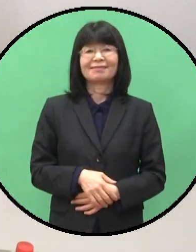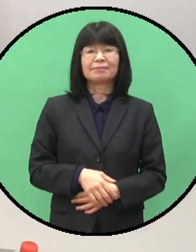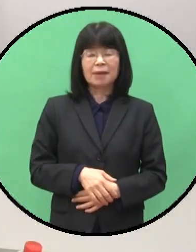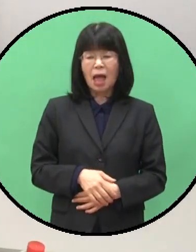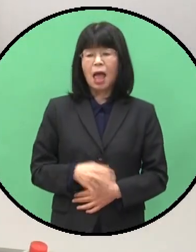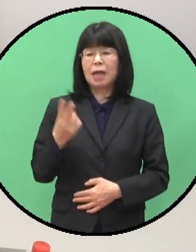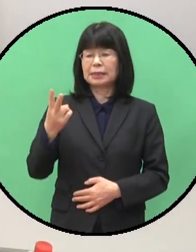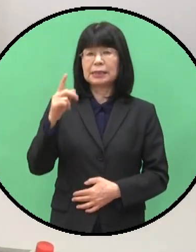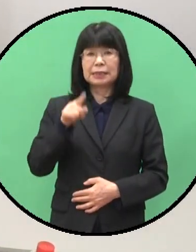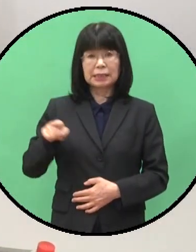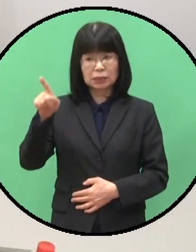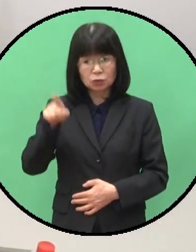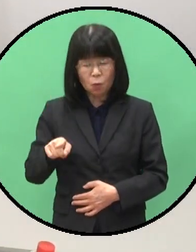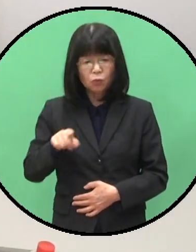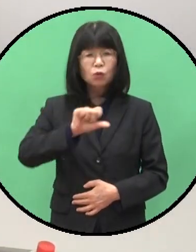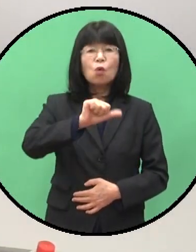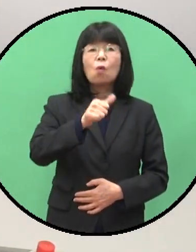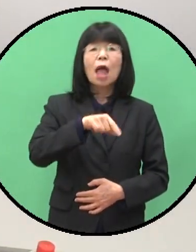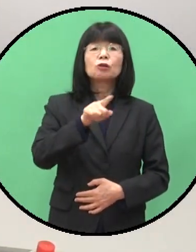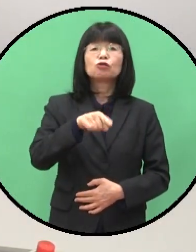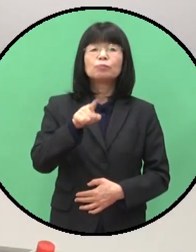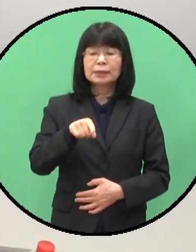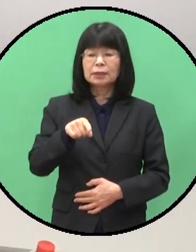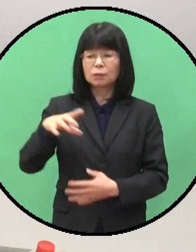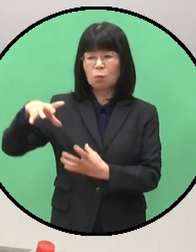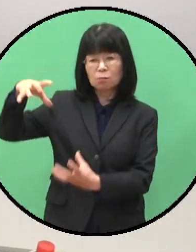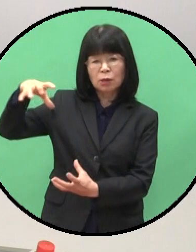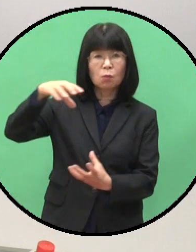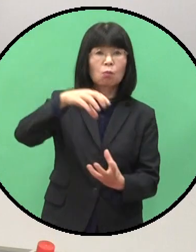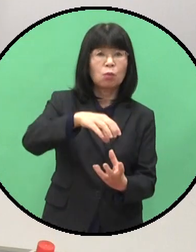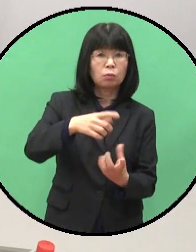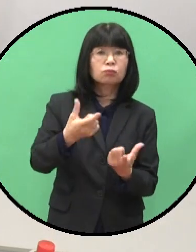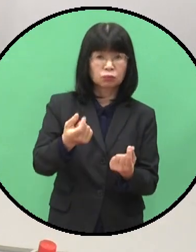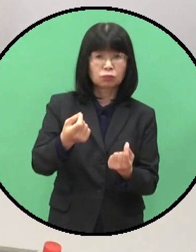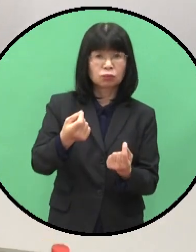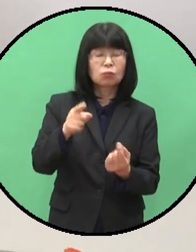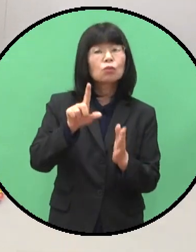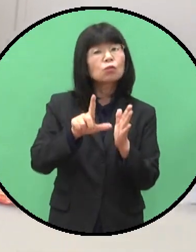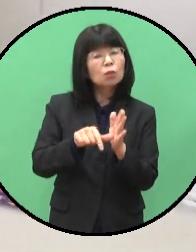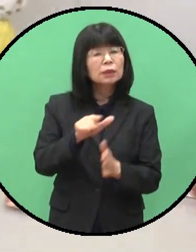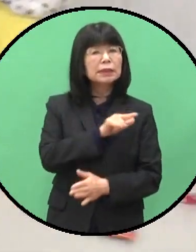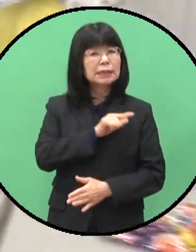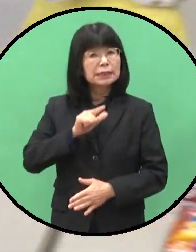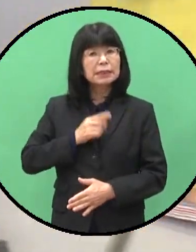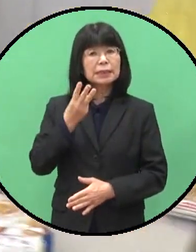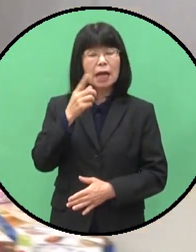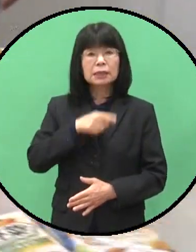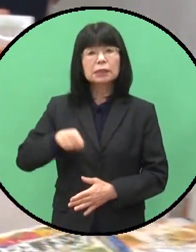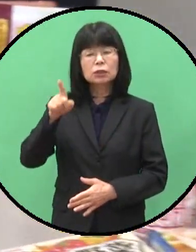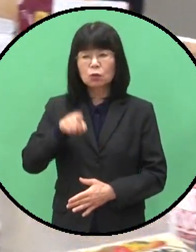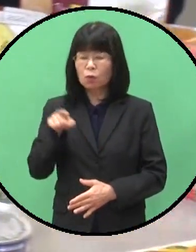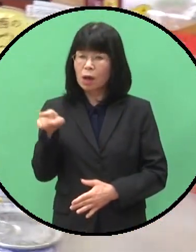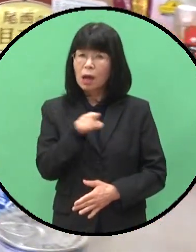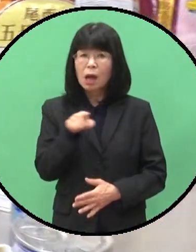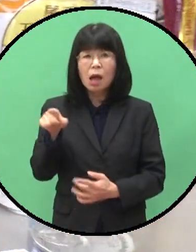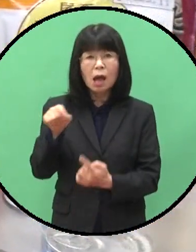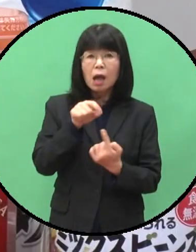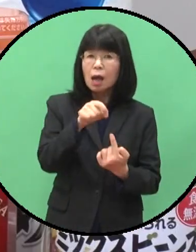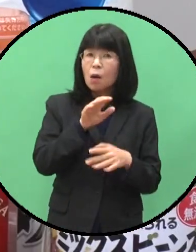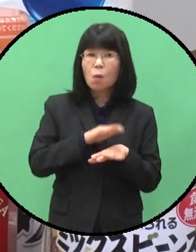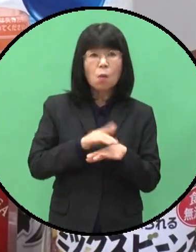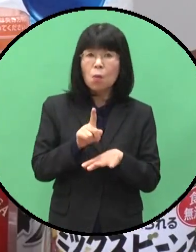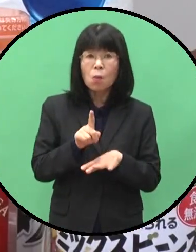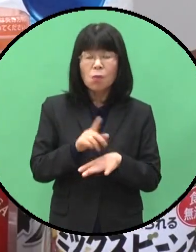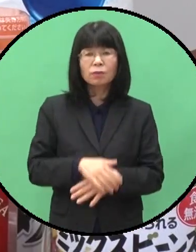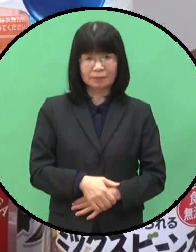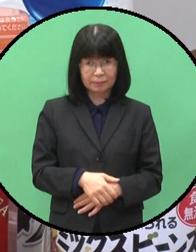リットルと500ミリリットルのペットボトルがありますが、はいはいはい、こういう時って1日3リットル、どう組み合わせたらいいっていうのはありますか？は い、